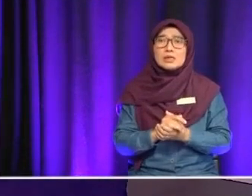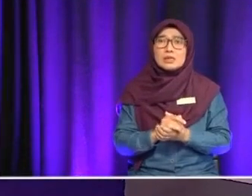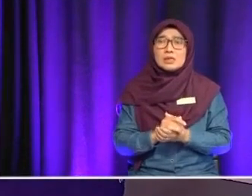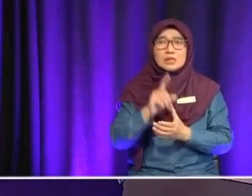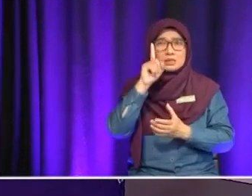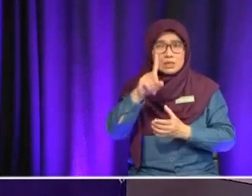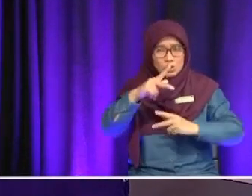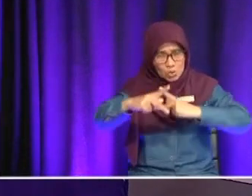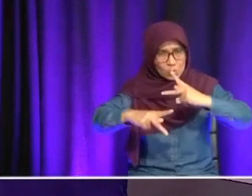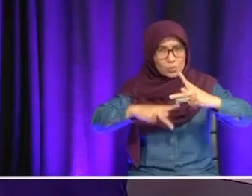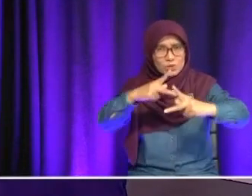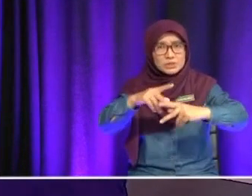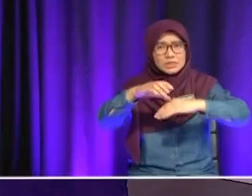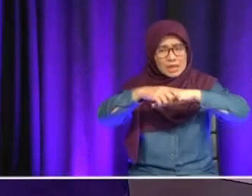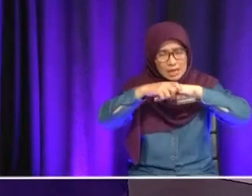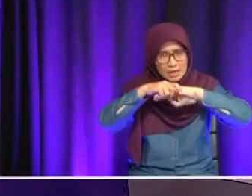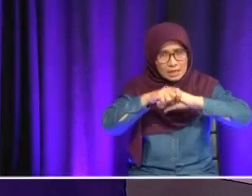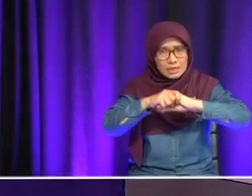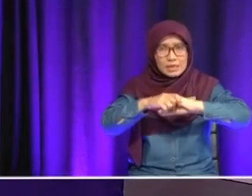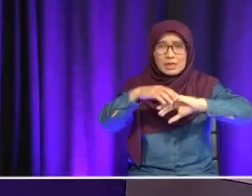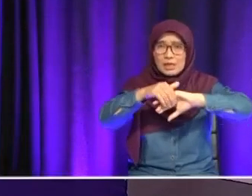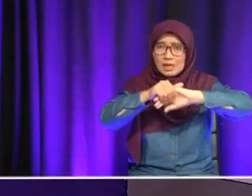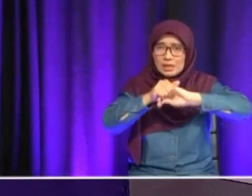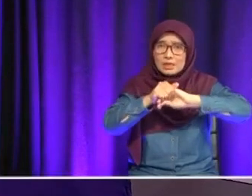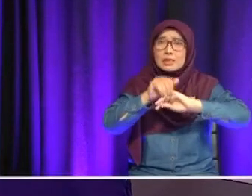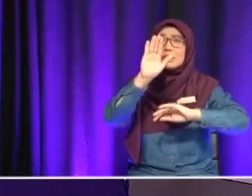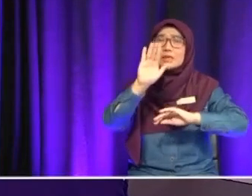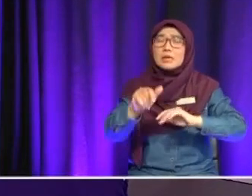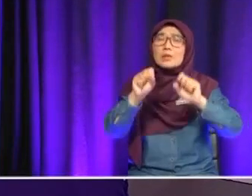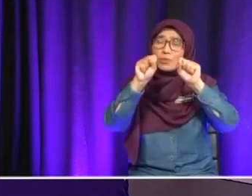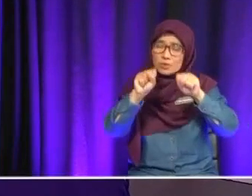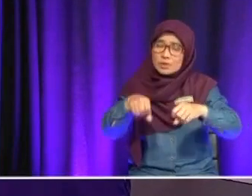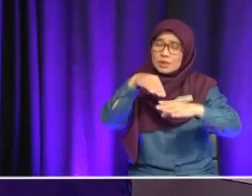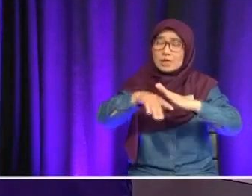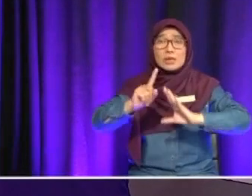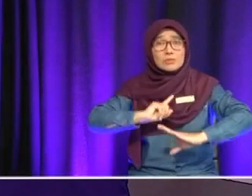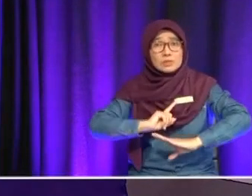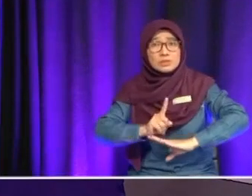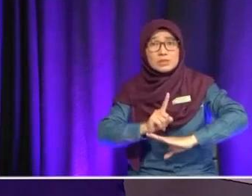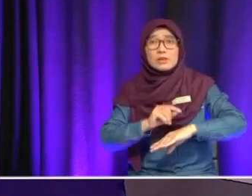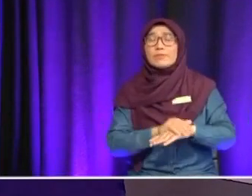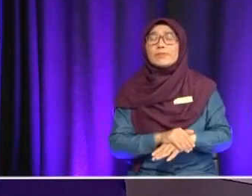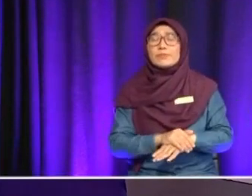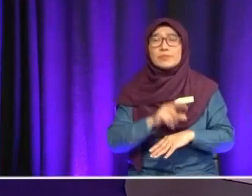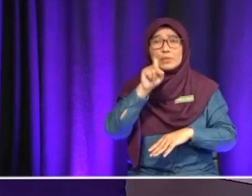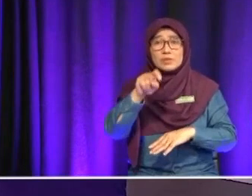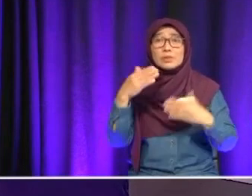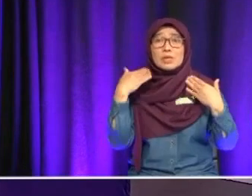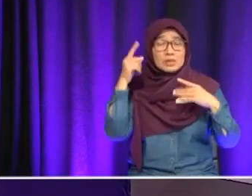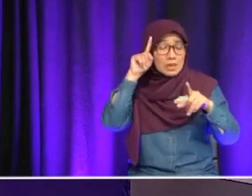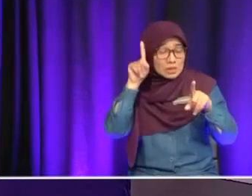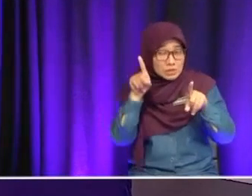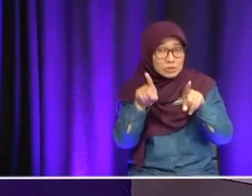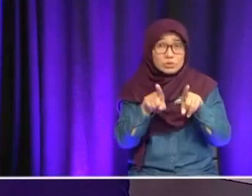dalam Islam, yang kita benarkan dalam sistem muamalat Islam. Jadi anak murid semua mestilah ada persetujuan, jangan